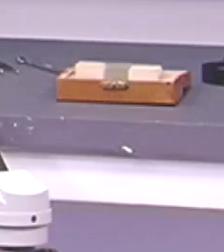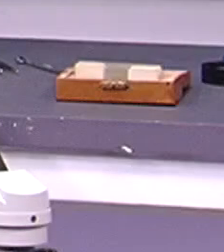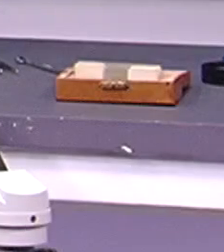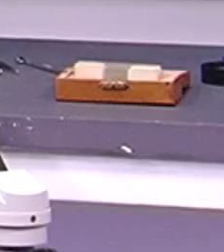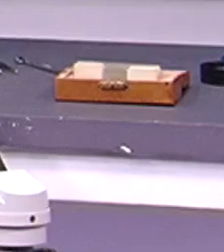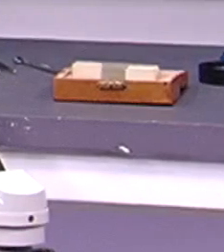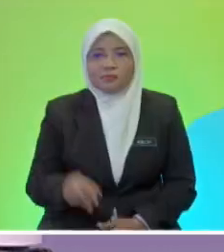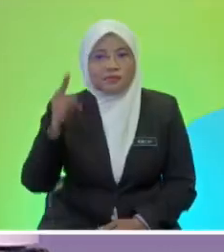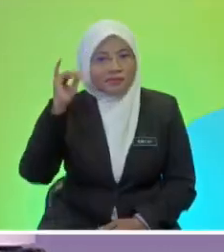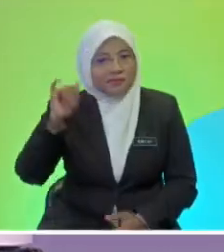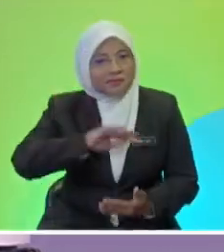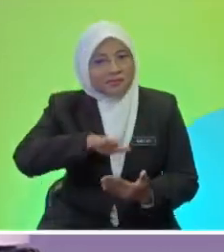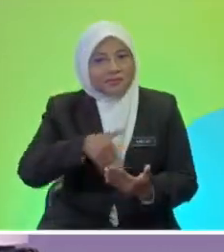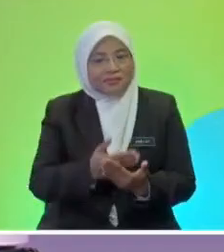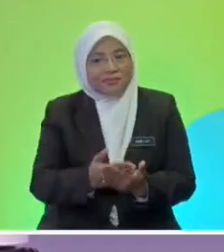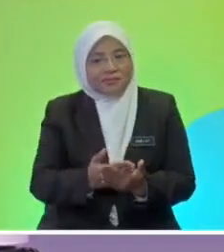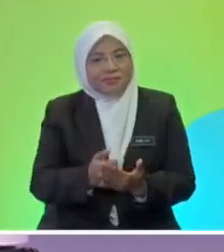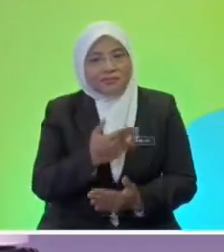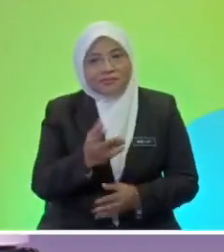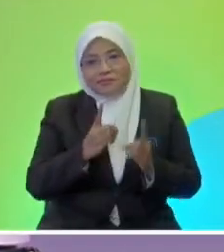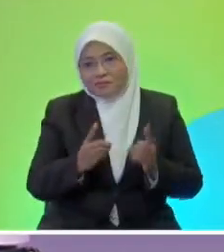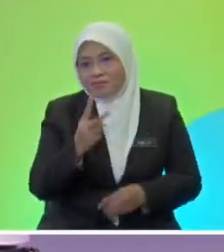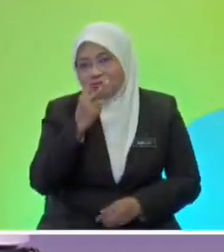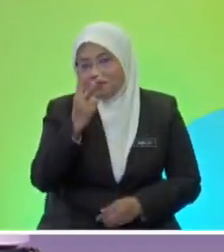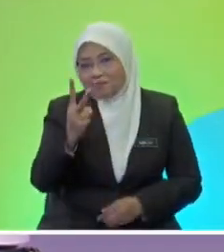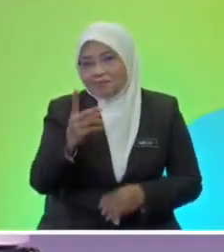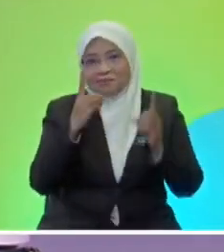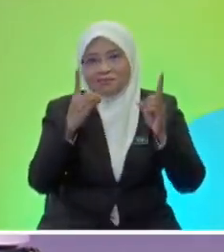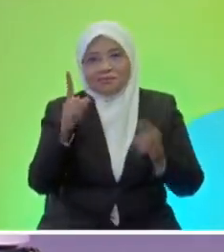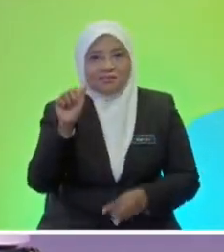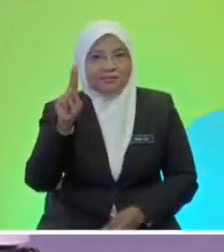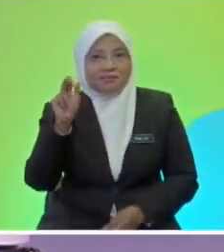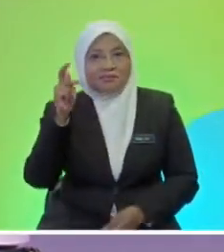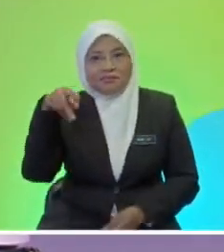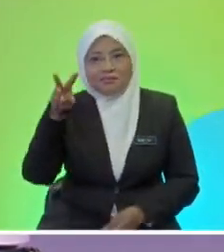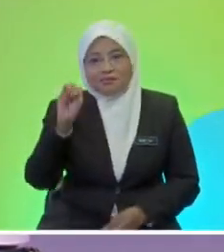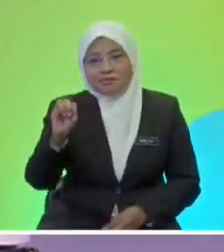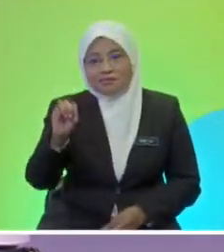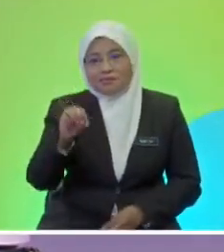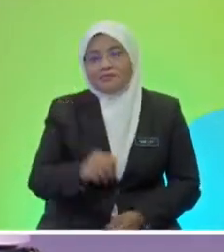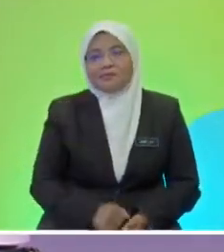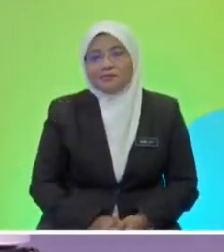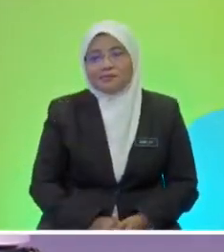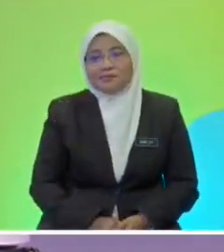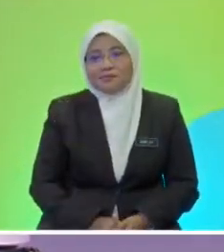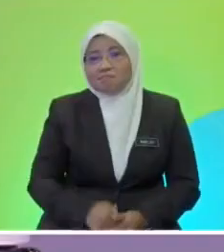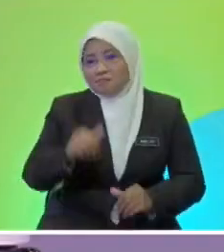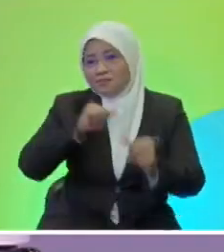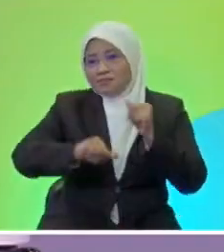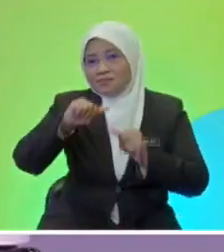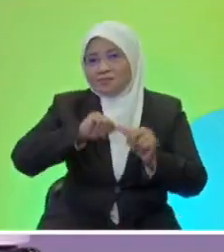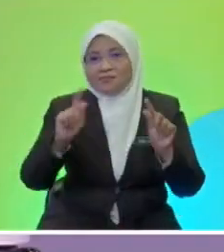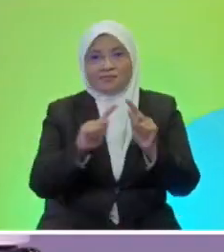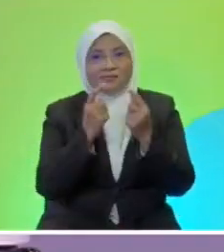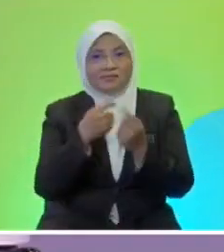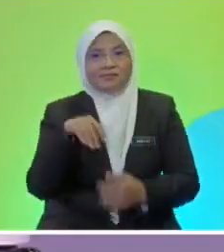Hai semua anda sedang menonton Vlog Menengah Atas Didik TV KPM mata pelajaran kita pada hari ini adalah sains tingkatan